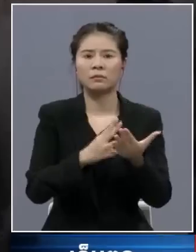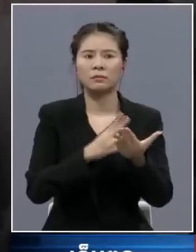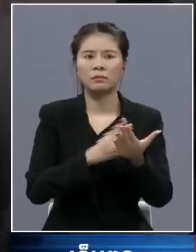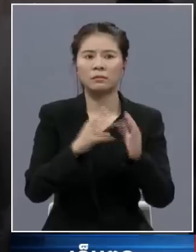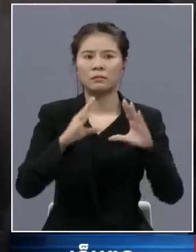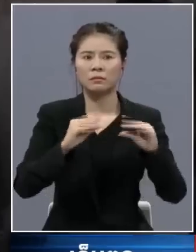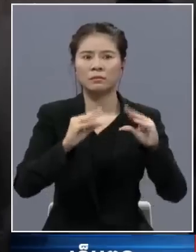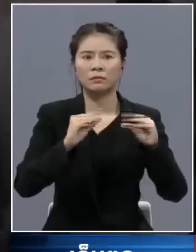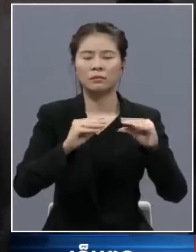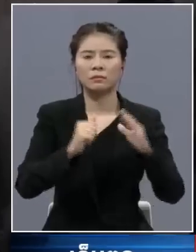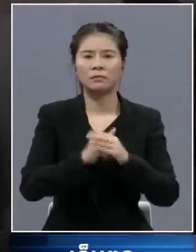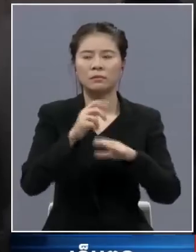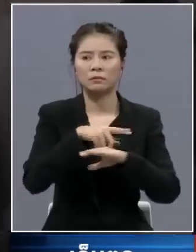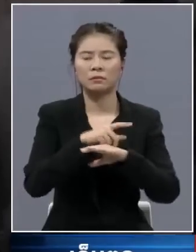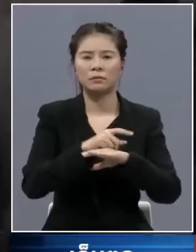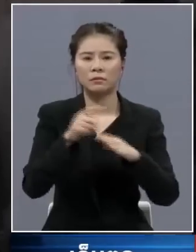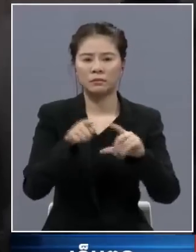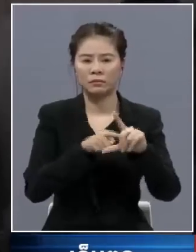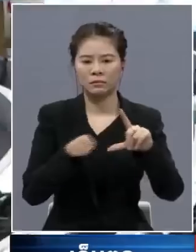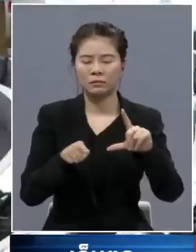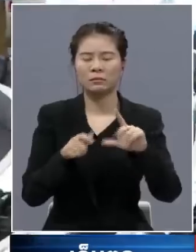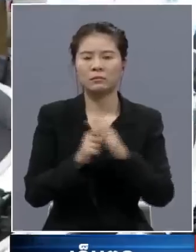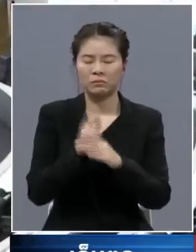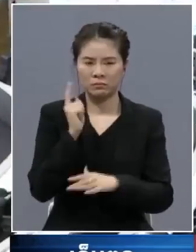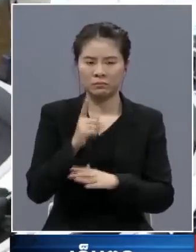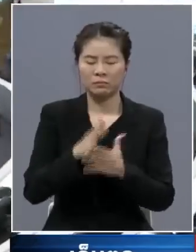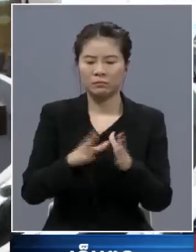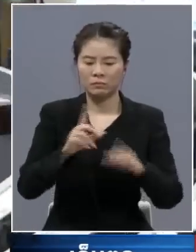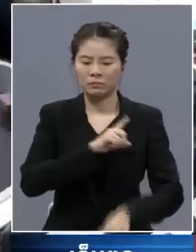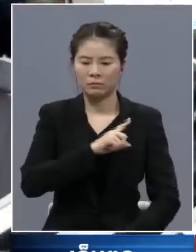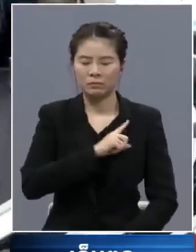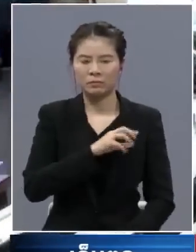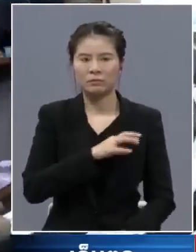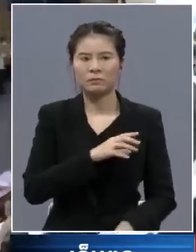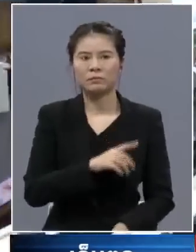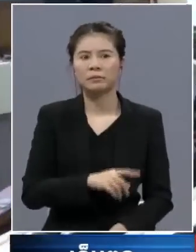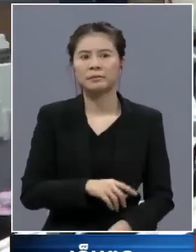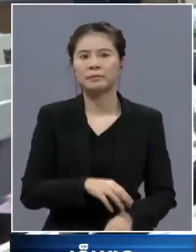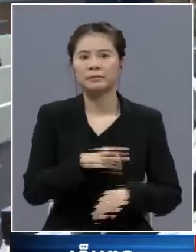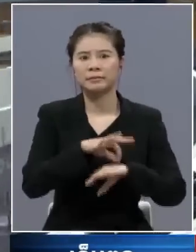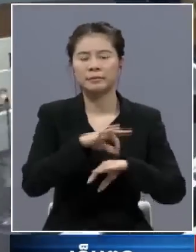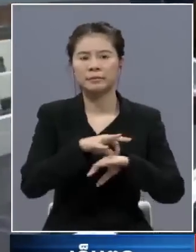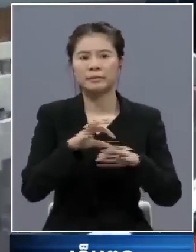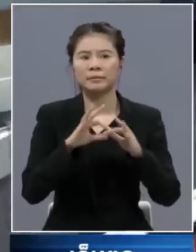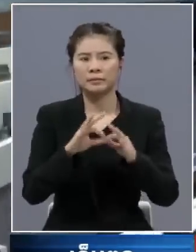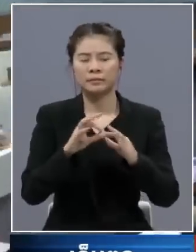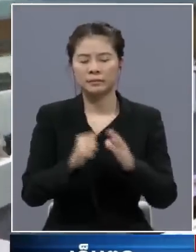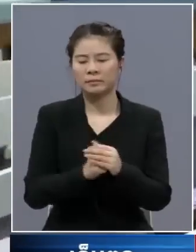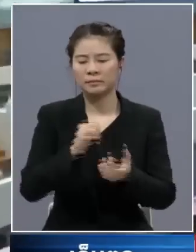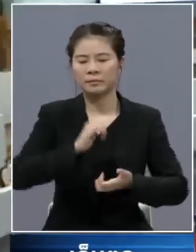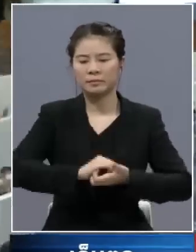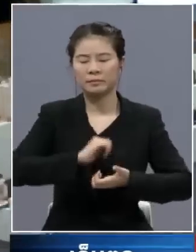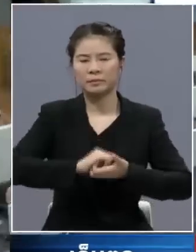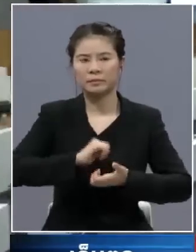ยฉะนั้นพรรคก้าวไกลจะพลาดตำแหน่งนี้ไม่ได้เนื่องจากตอนนี้ก็โดนเขาเรียกว่าหักดิบ MOU ไปเยอะมากแล้วนะฮะถ